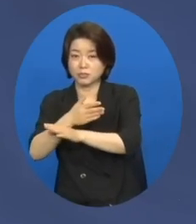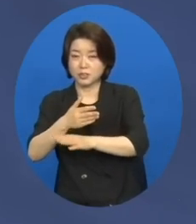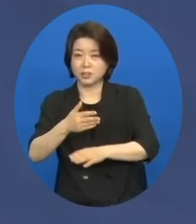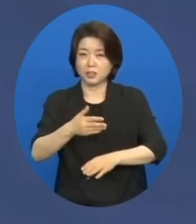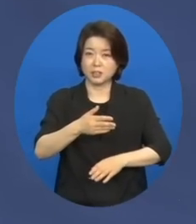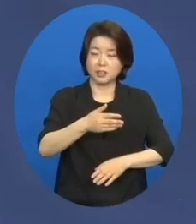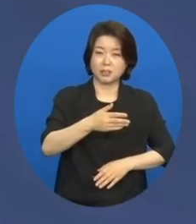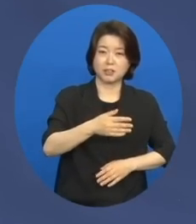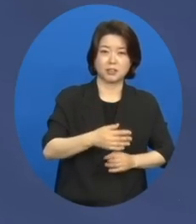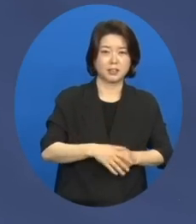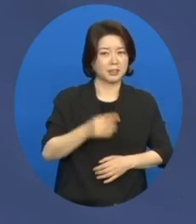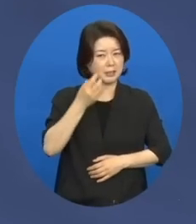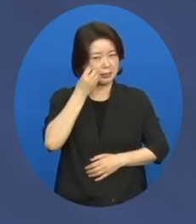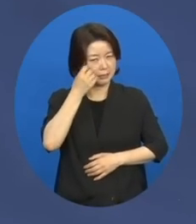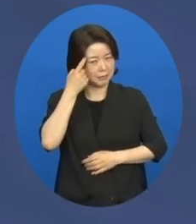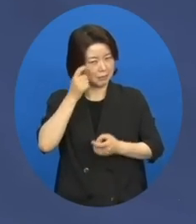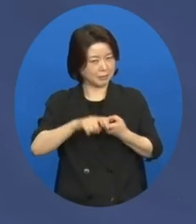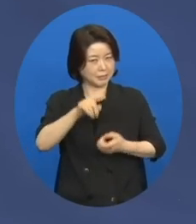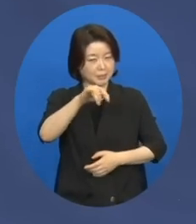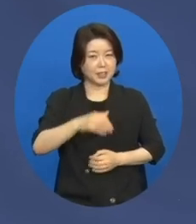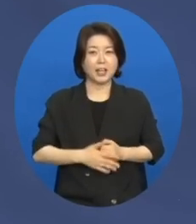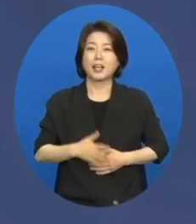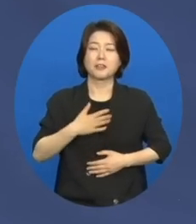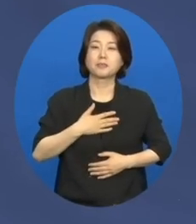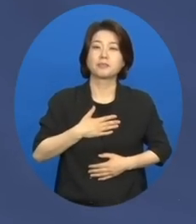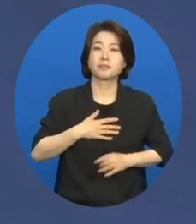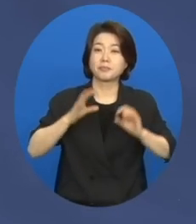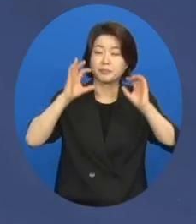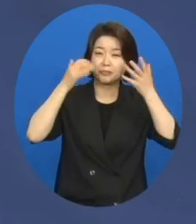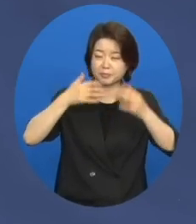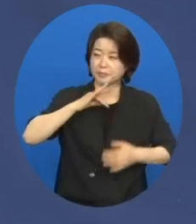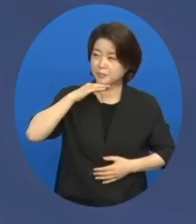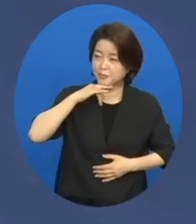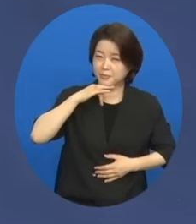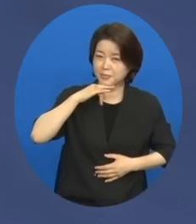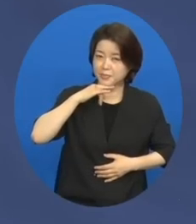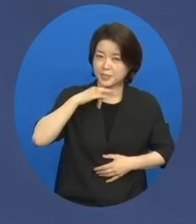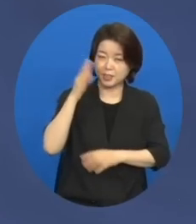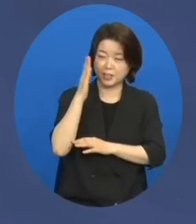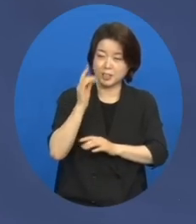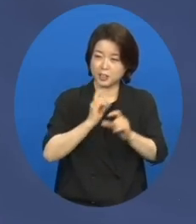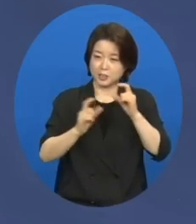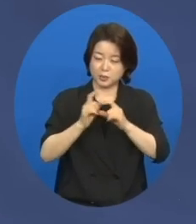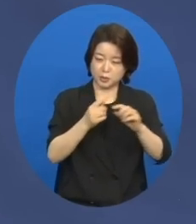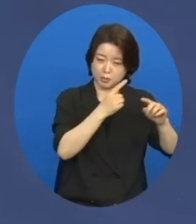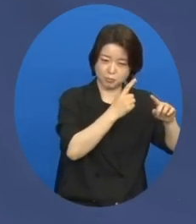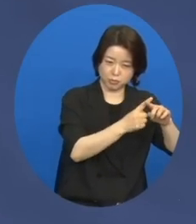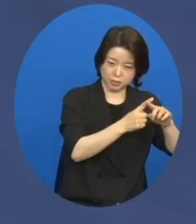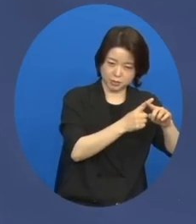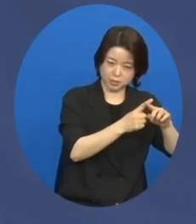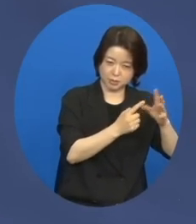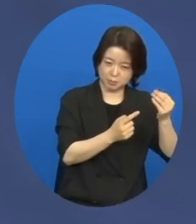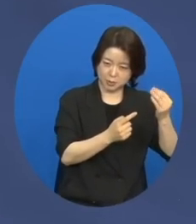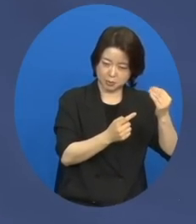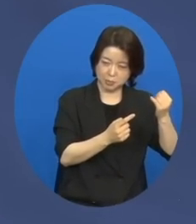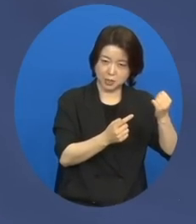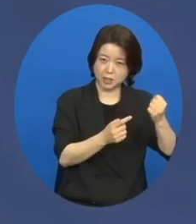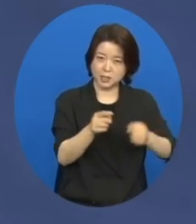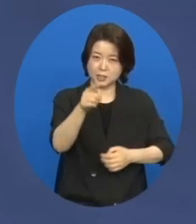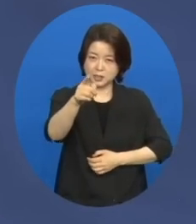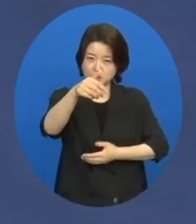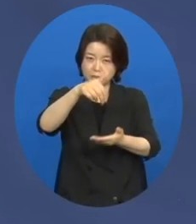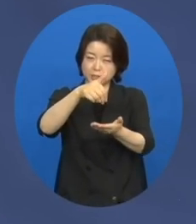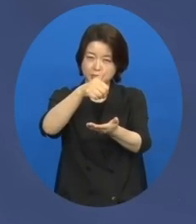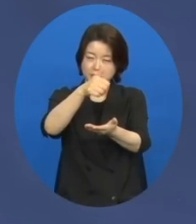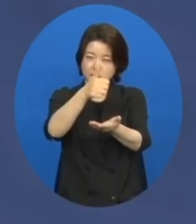이상하게 사람들이 이상한 관심이 있어요. 제 아이의 나이를 얘기하면 거기다 최소한 플러스 이렇게 해가지고 저기 서 있는 저